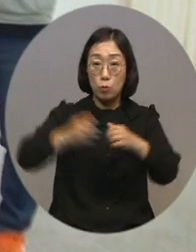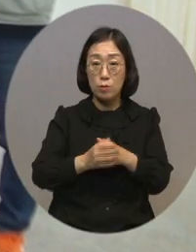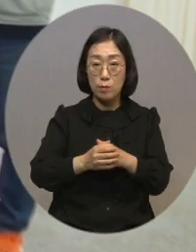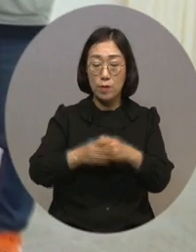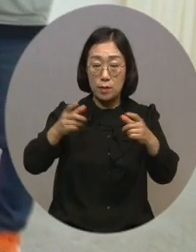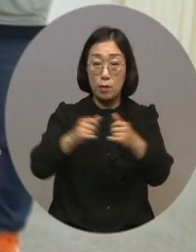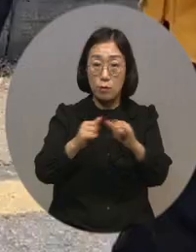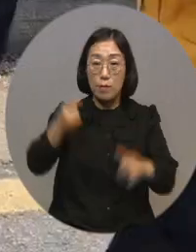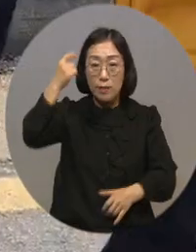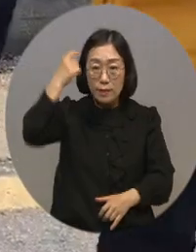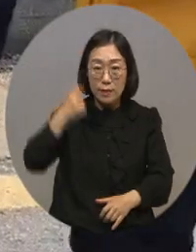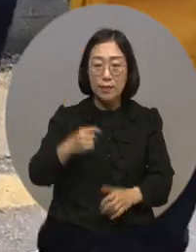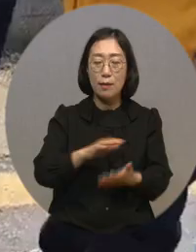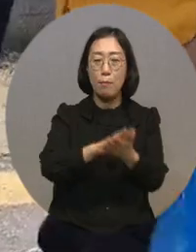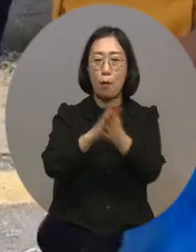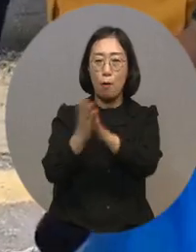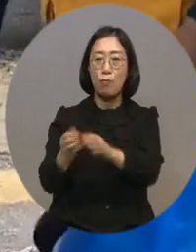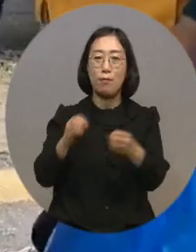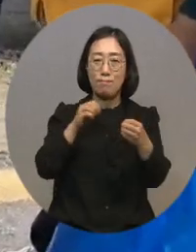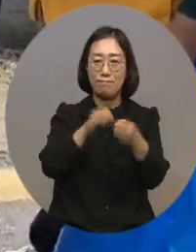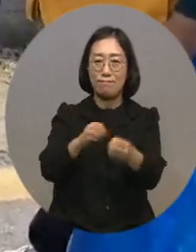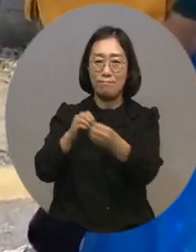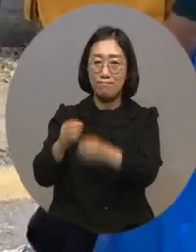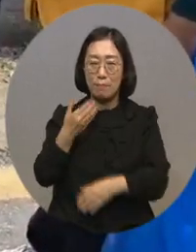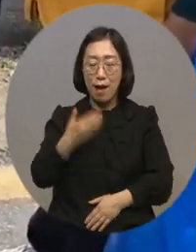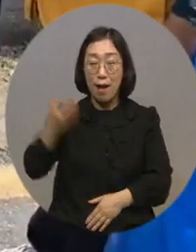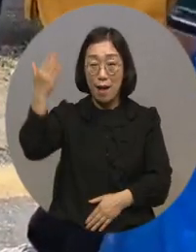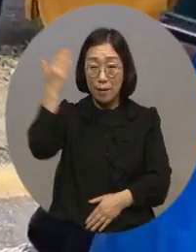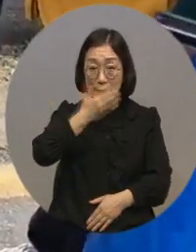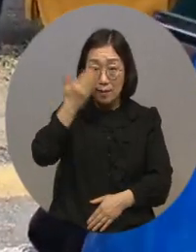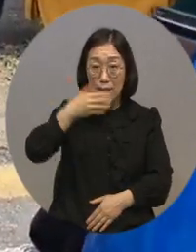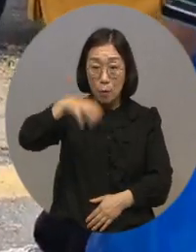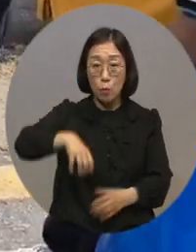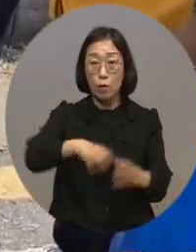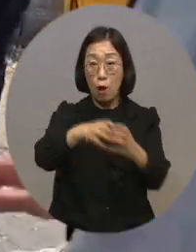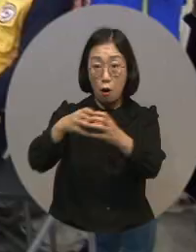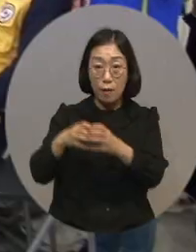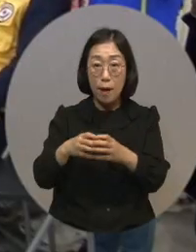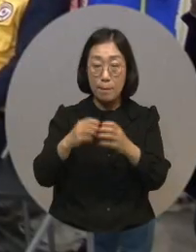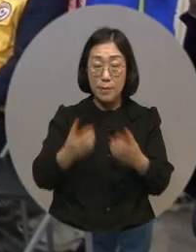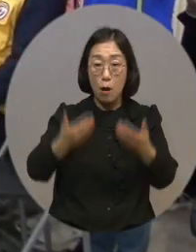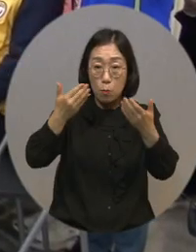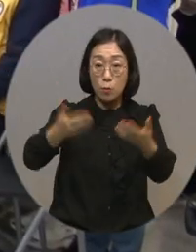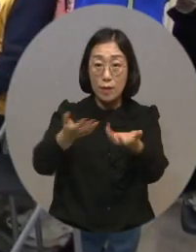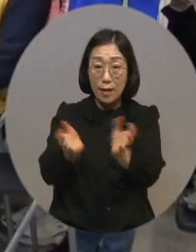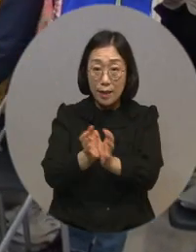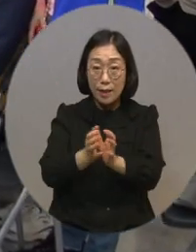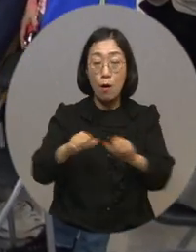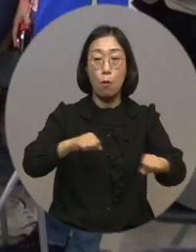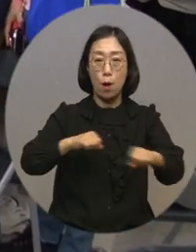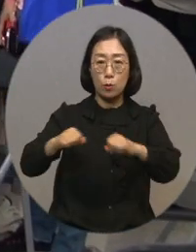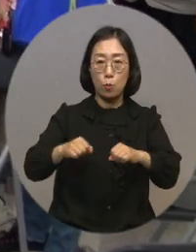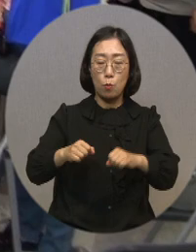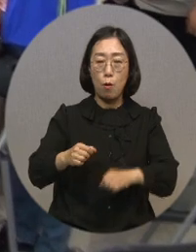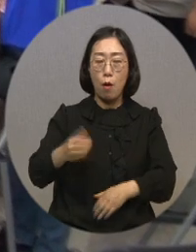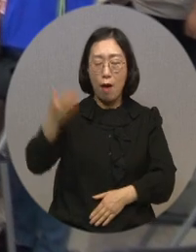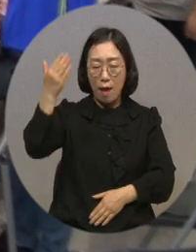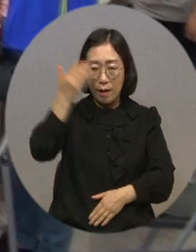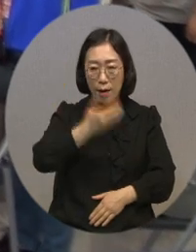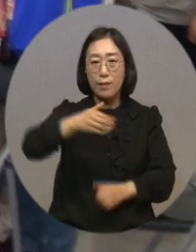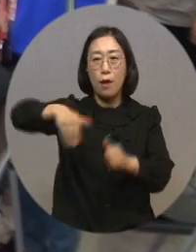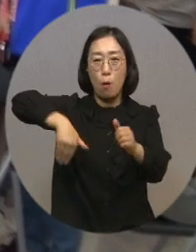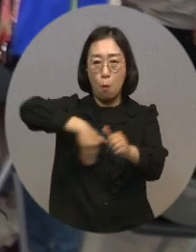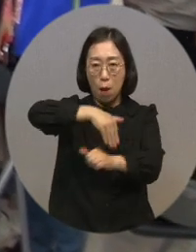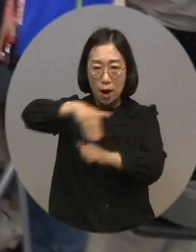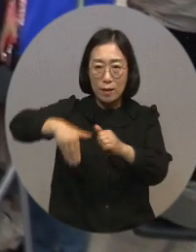시민들의 의식 변화의 계기가 되기도 했습니다. 클린 의정부 연합봉사단의 발걸음은 건강한 시민을 위한 깨끗한